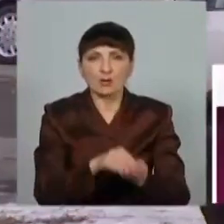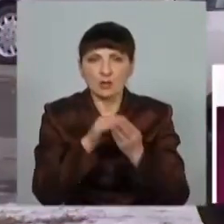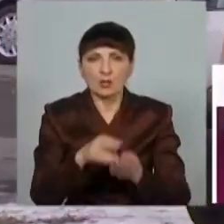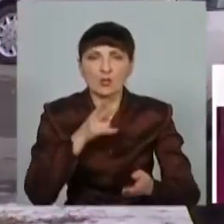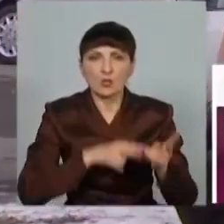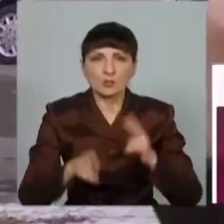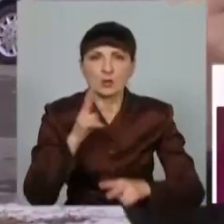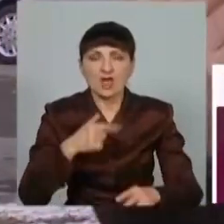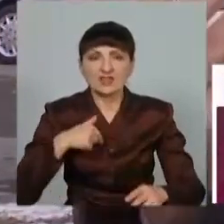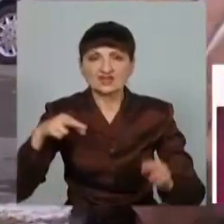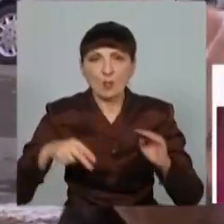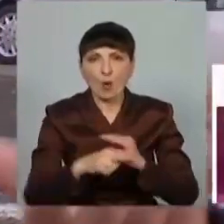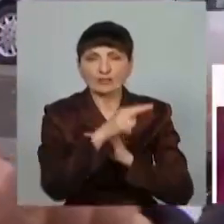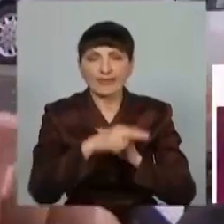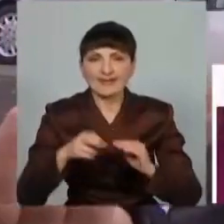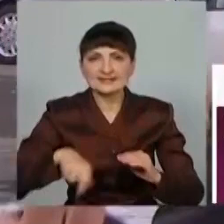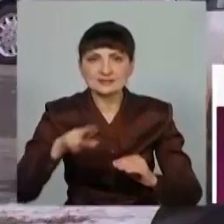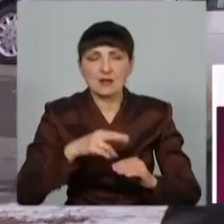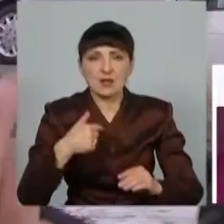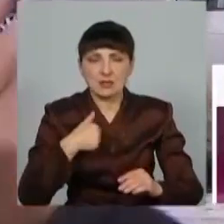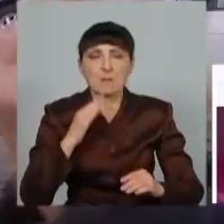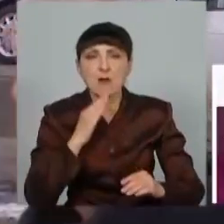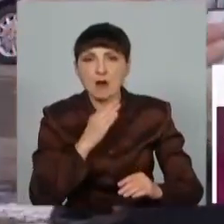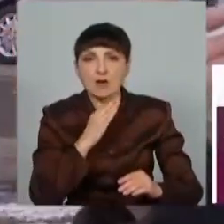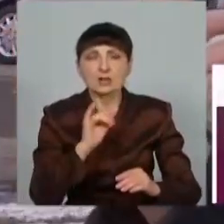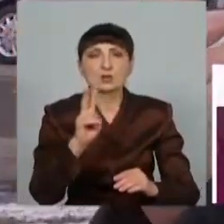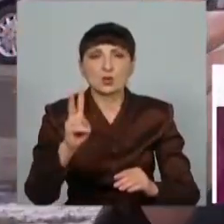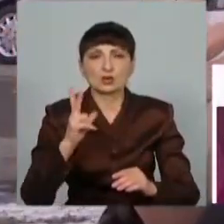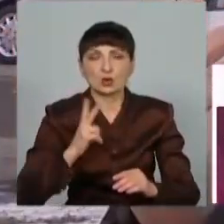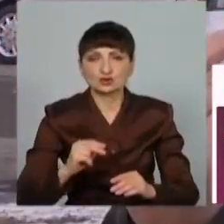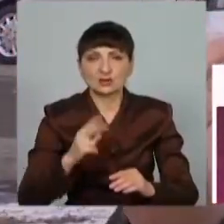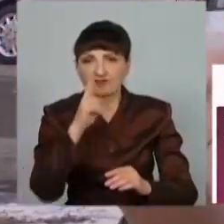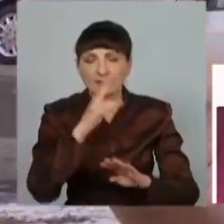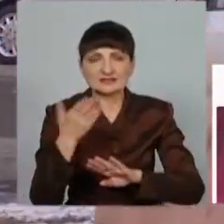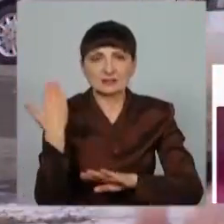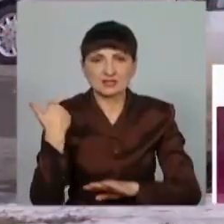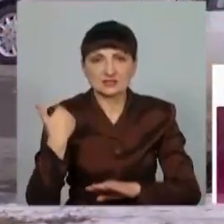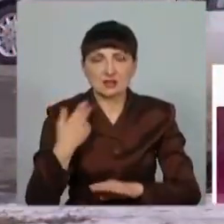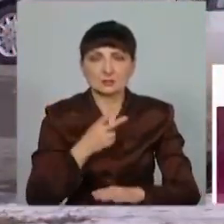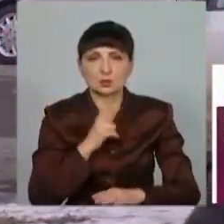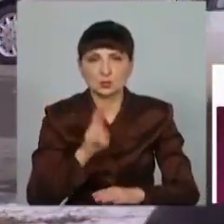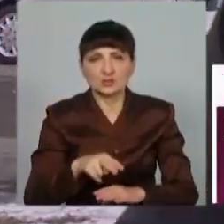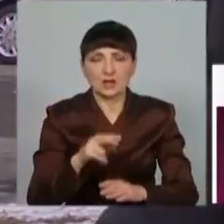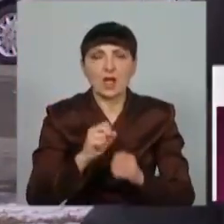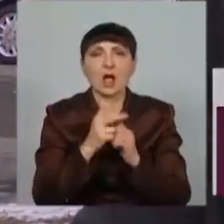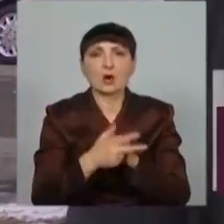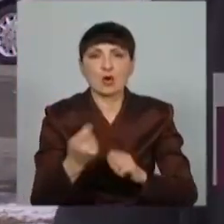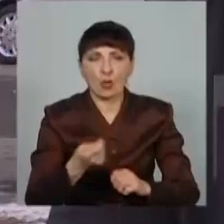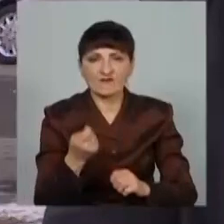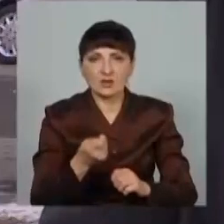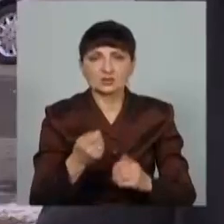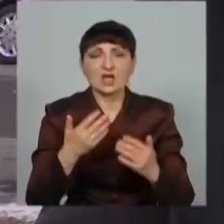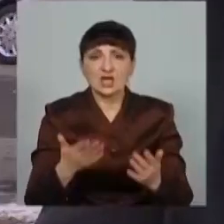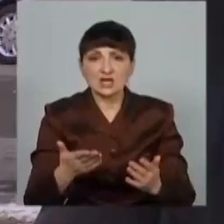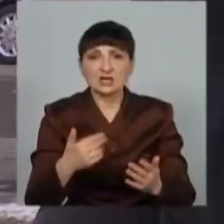нашего подъезда и мама и дочка вы умерли недавно два месяца тому назад ушли из жизни пока виду и вот